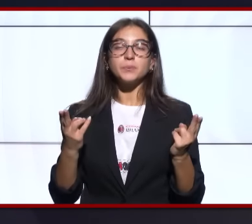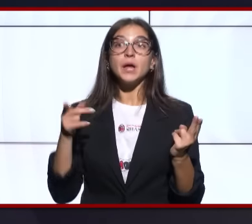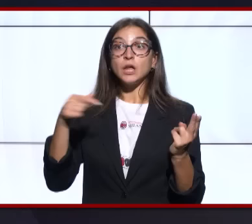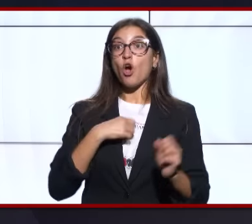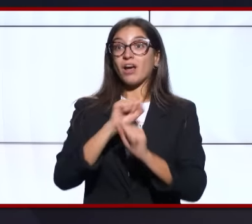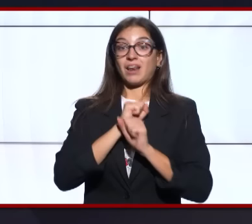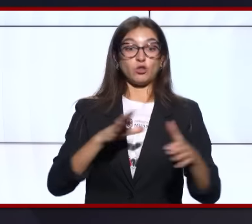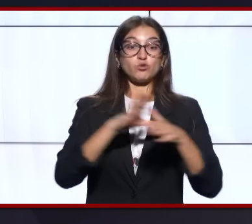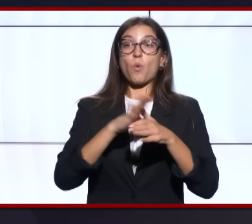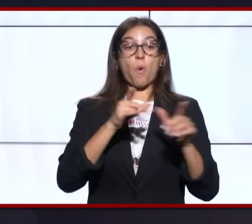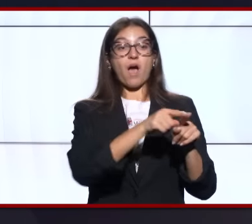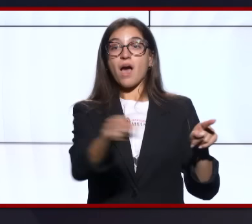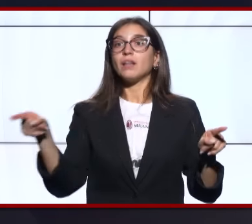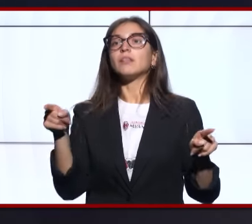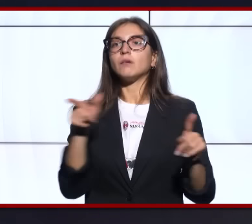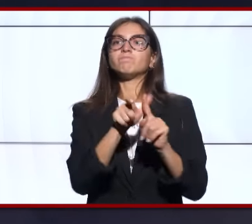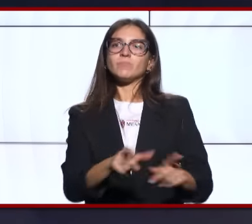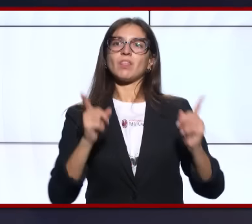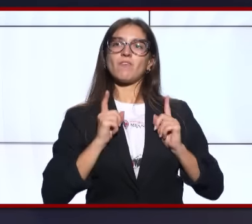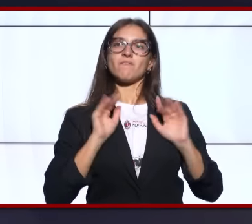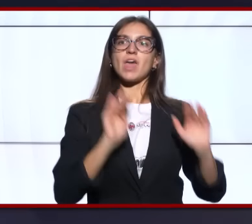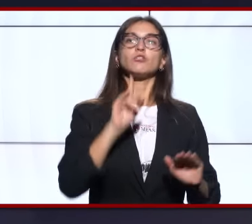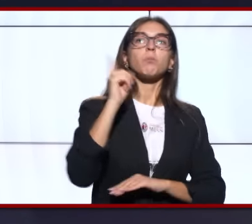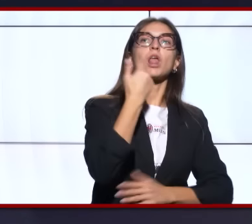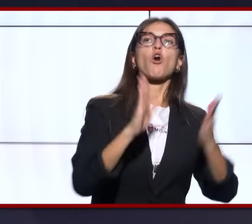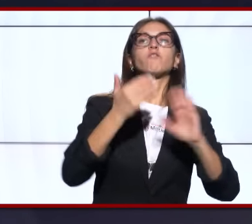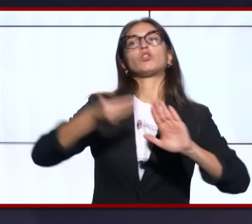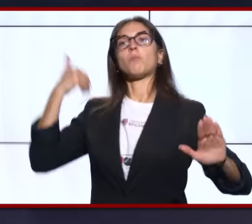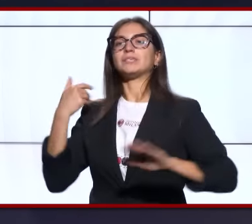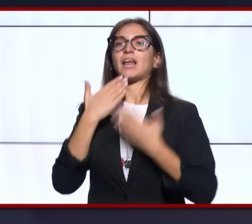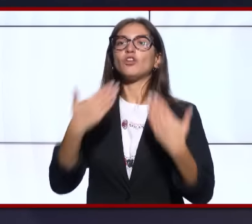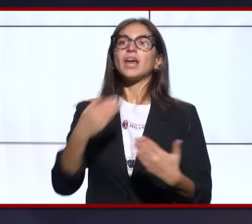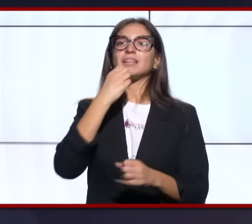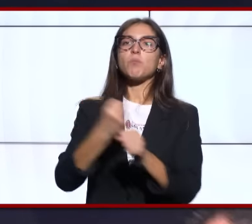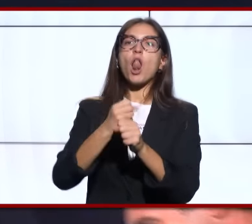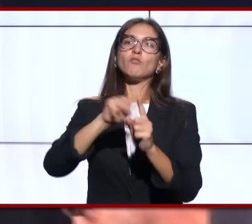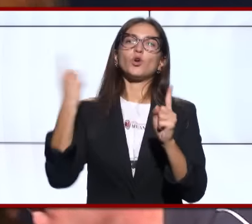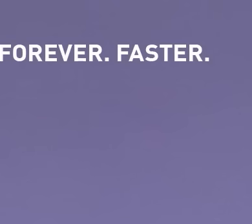meglio che in passato grazie grazie buon lavoro a tutti